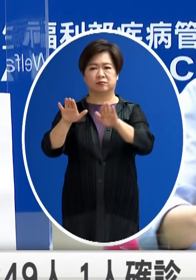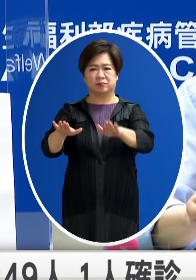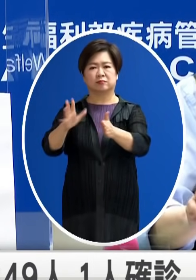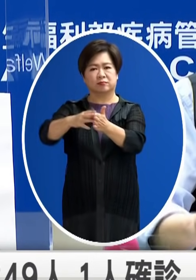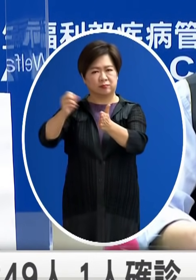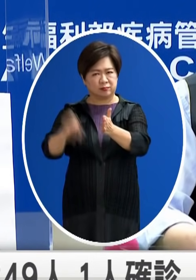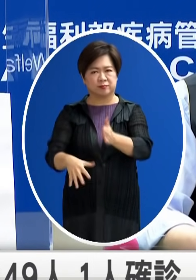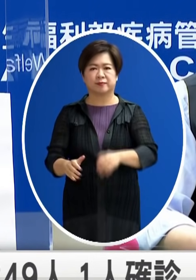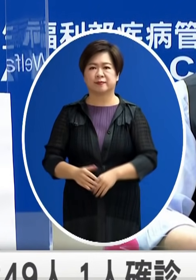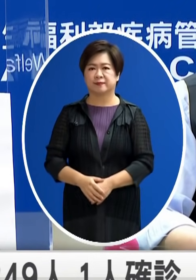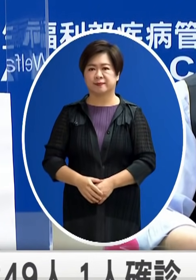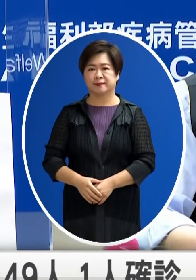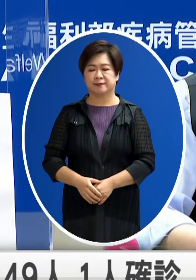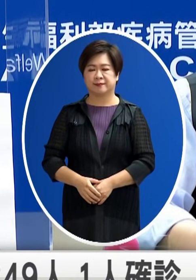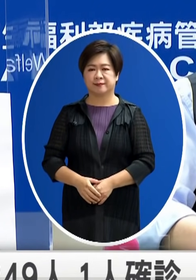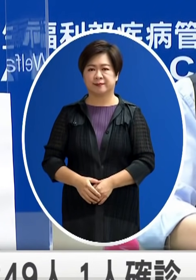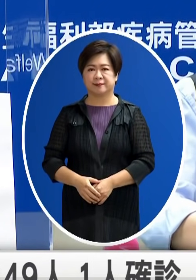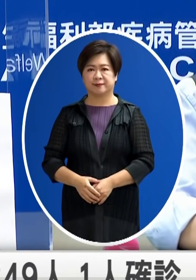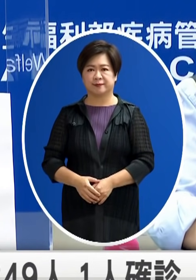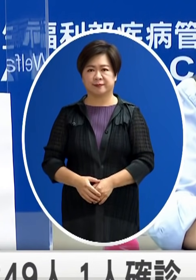编。